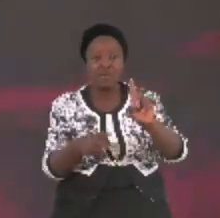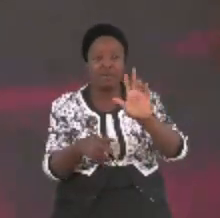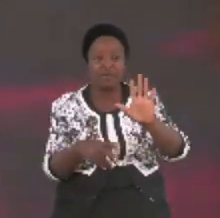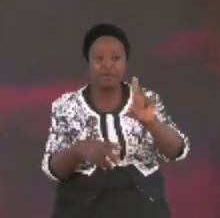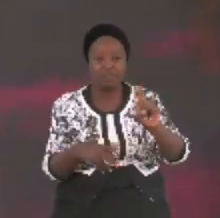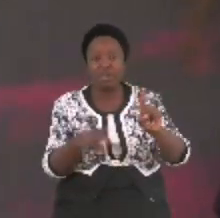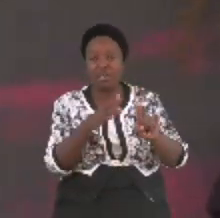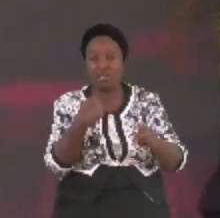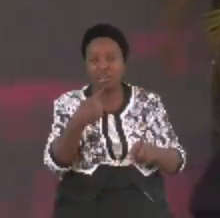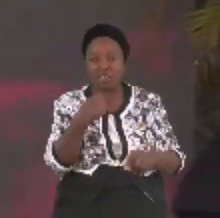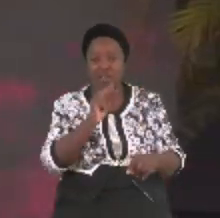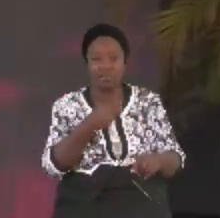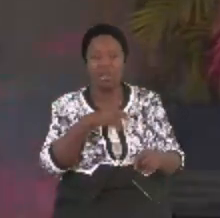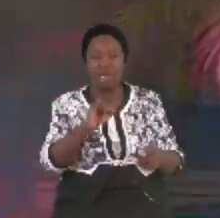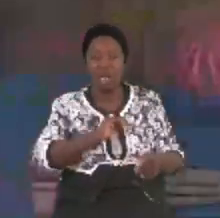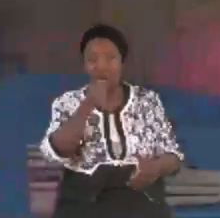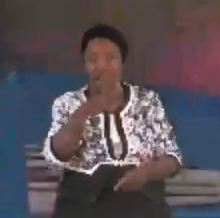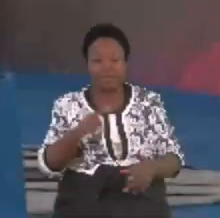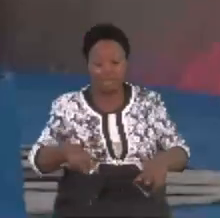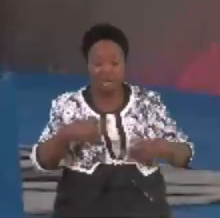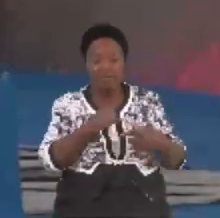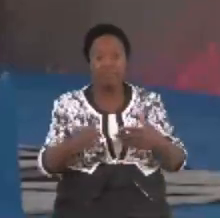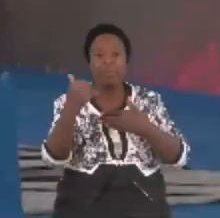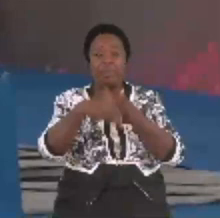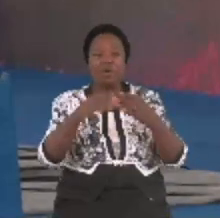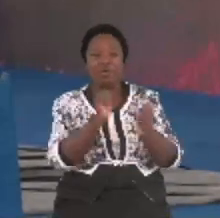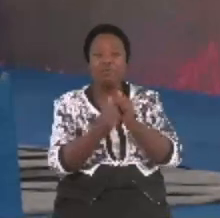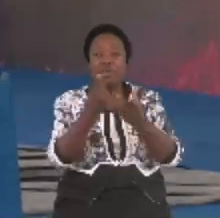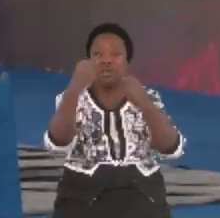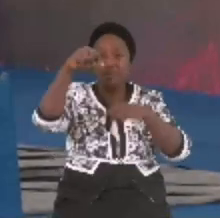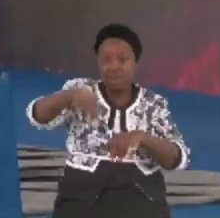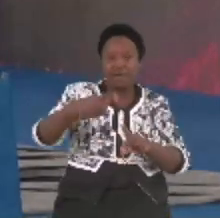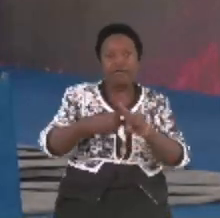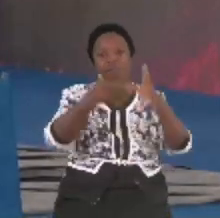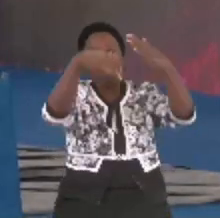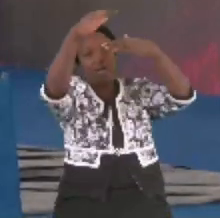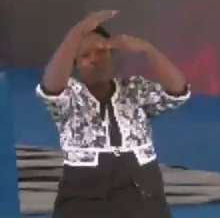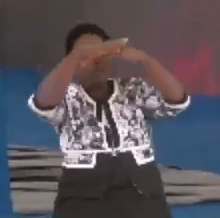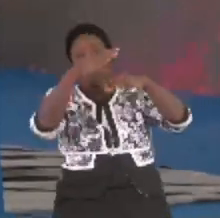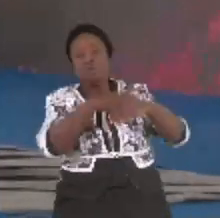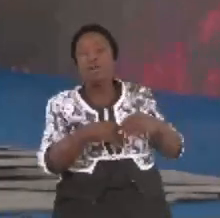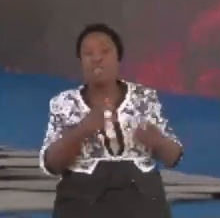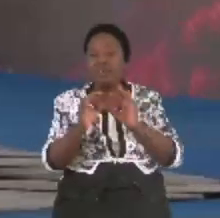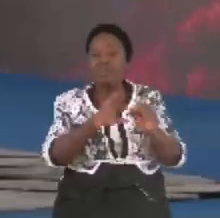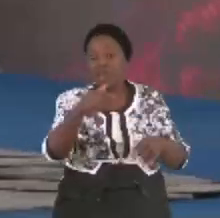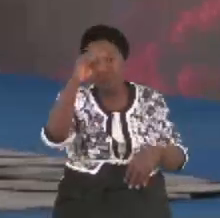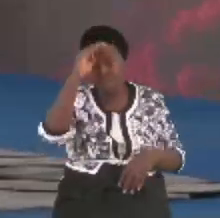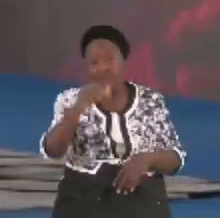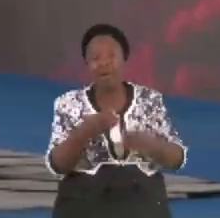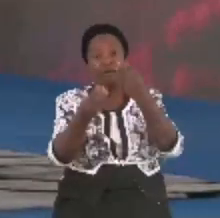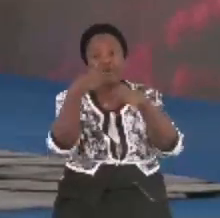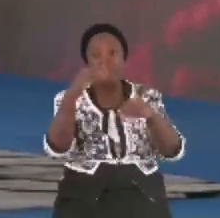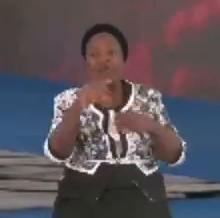suis le pain vivant qui est descendu du ciel. Si quelqu'un mange de ce pain, il